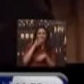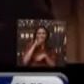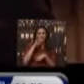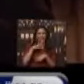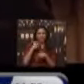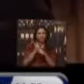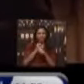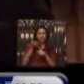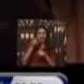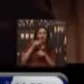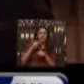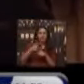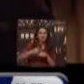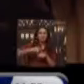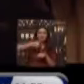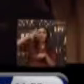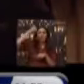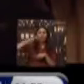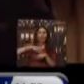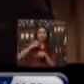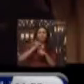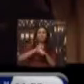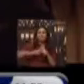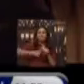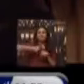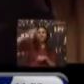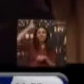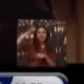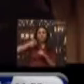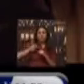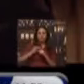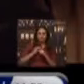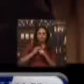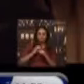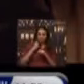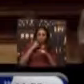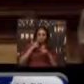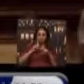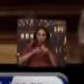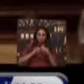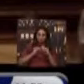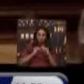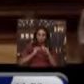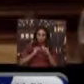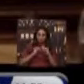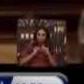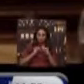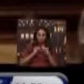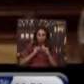من افضل يعني اكتر فيلم احبه يمكن. ليه؟